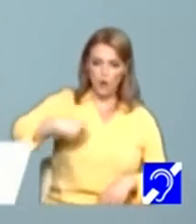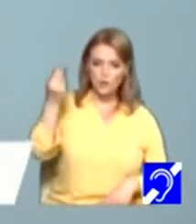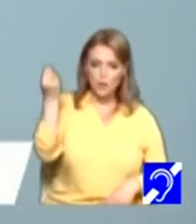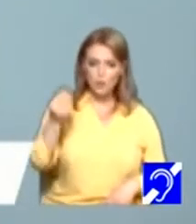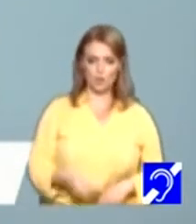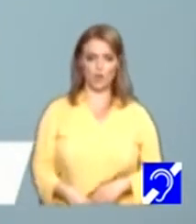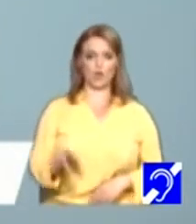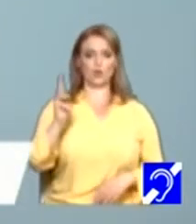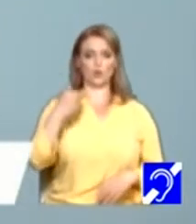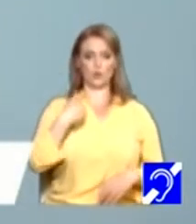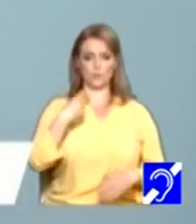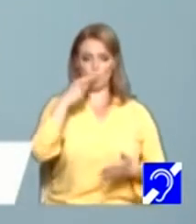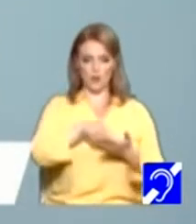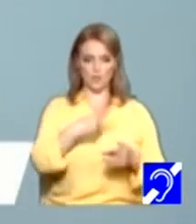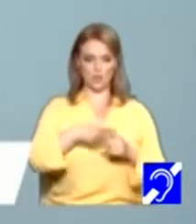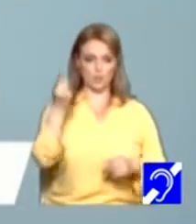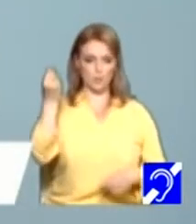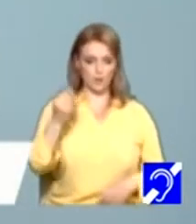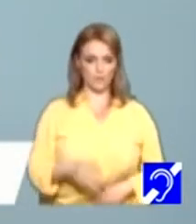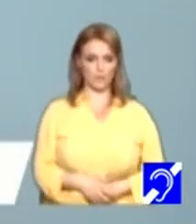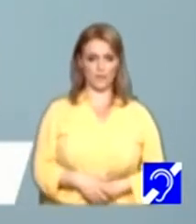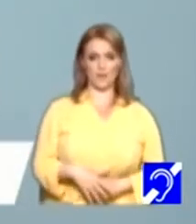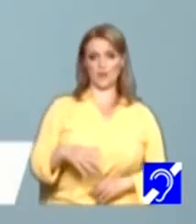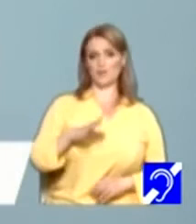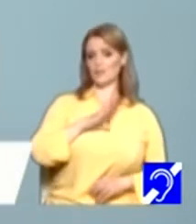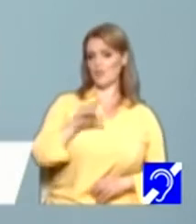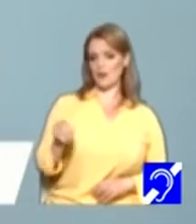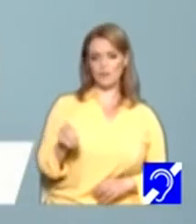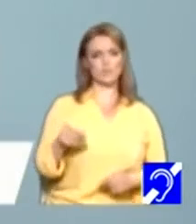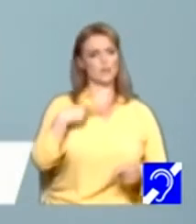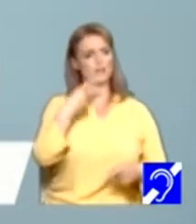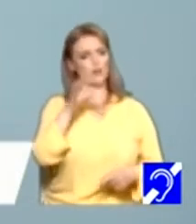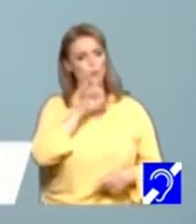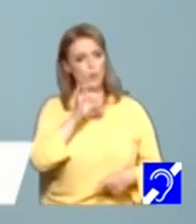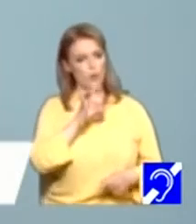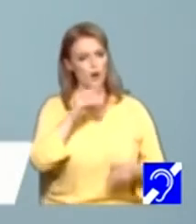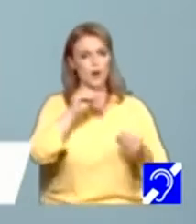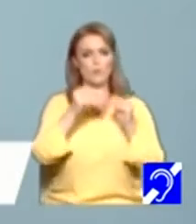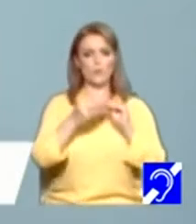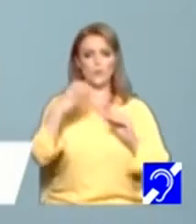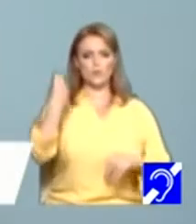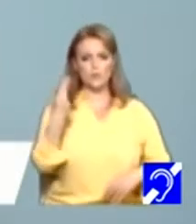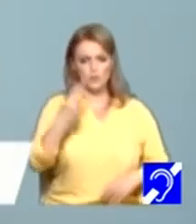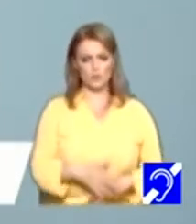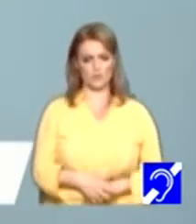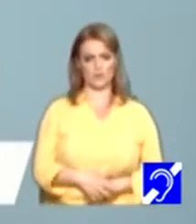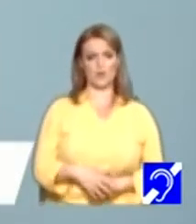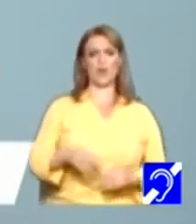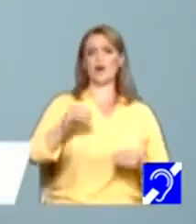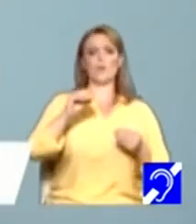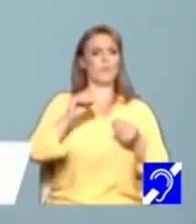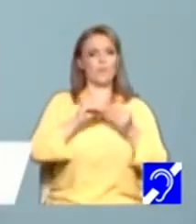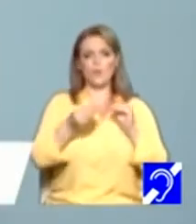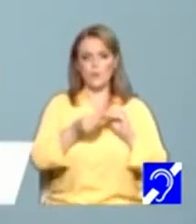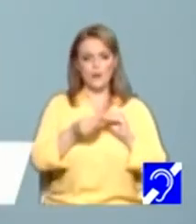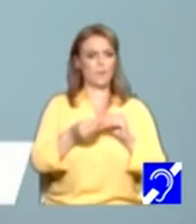cine vor să ajungă la acești bani. Nu a fost ridicată pe agenda nicio întrebare legată de probleme sociale, drepturile persoanelor cu dizabilități. Nu avem